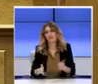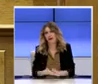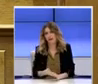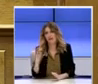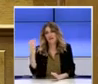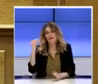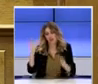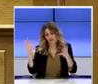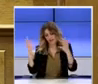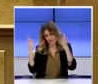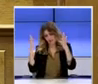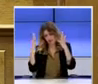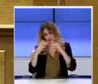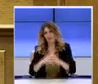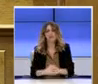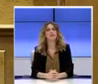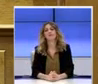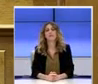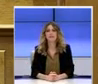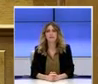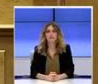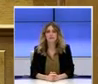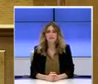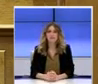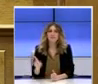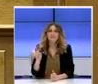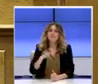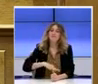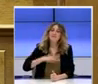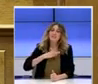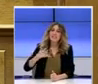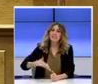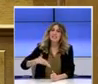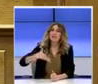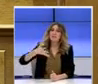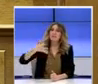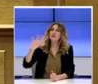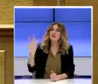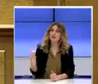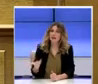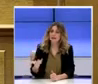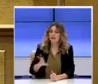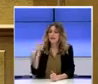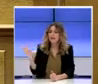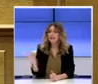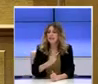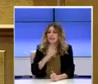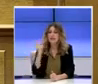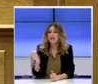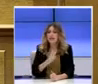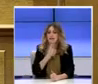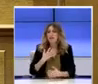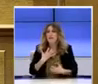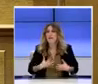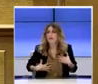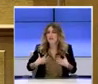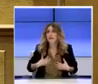για τη συλλογική προσπάθεια των κοινωνιών μας να βάλουν ένα τέλος στον εφιάλτη της